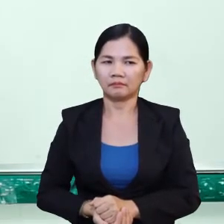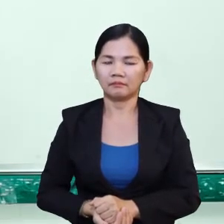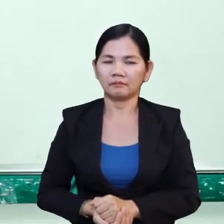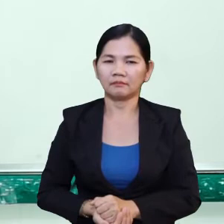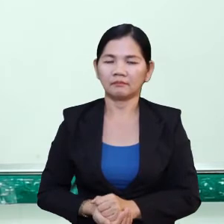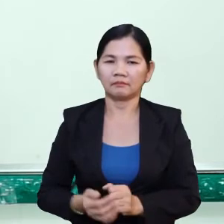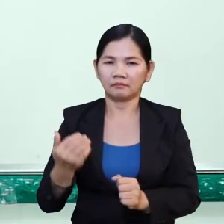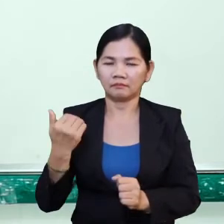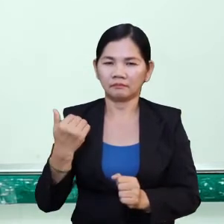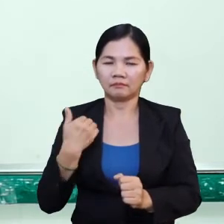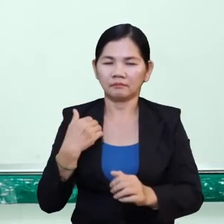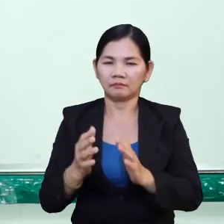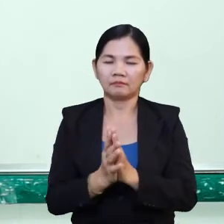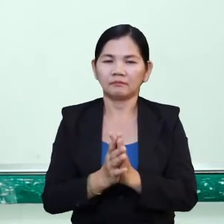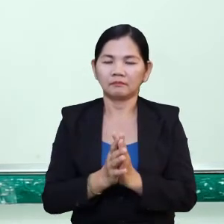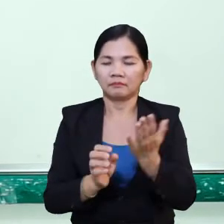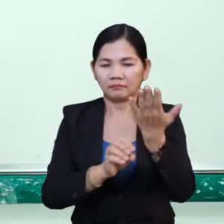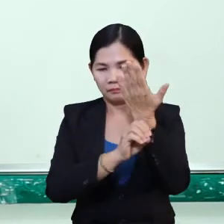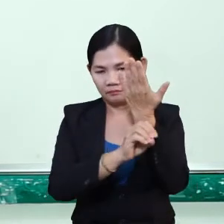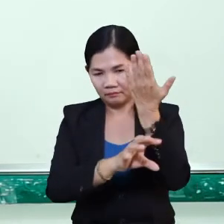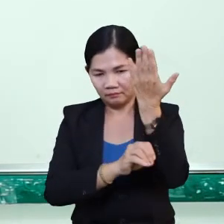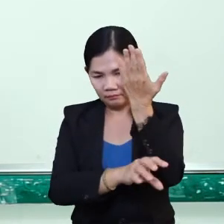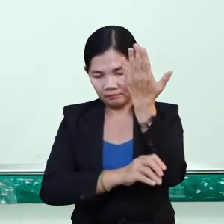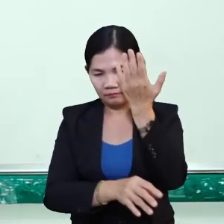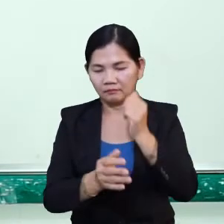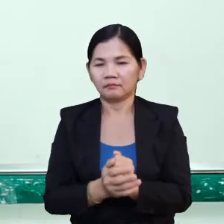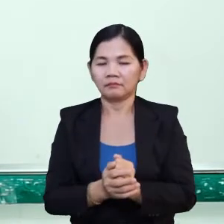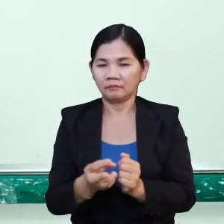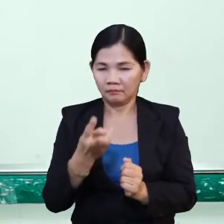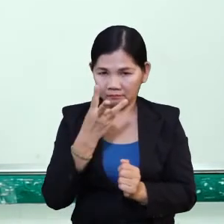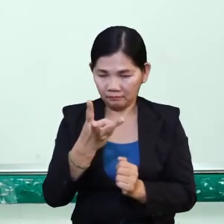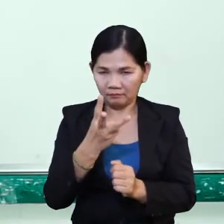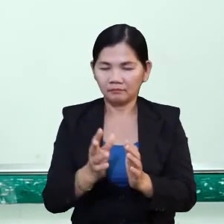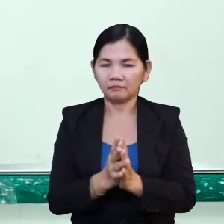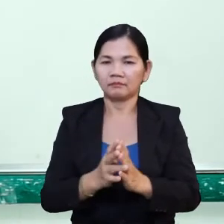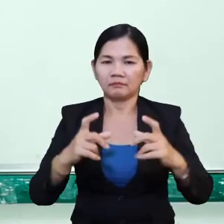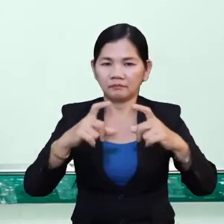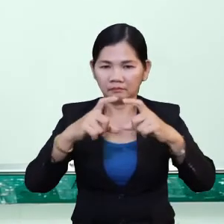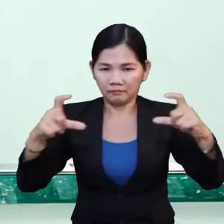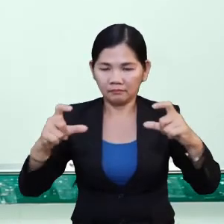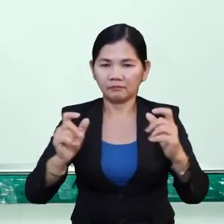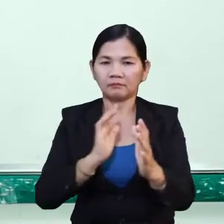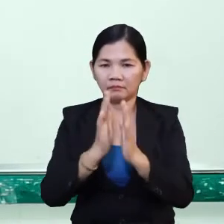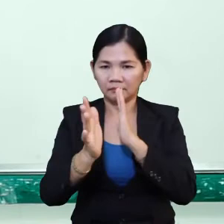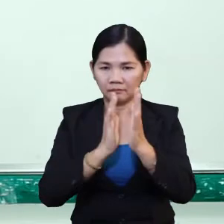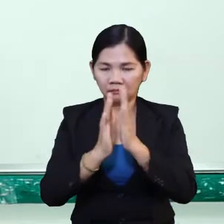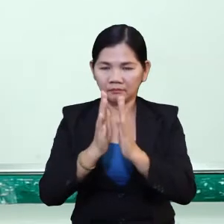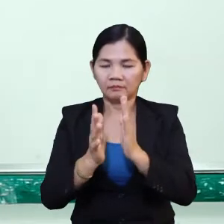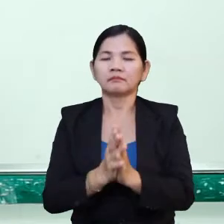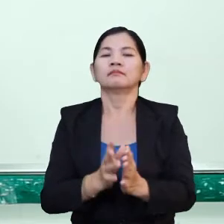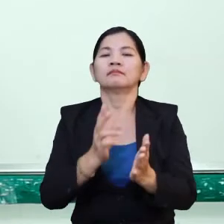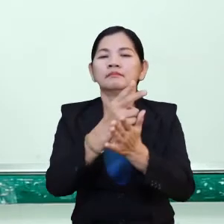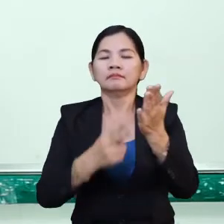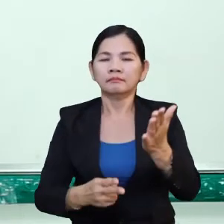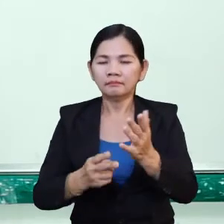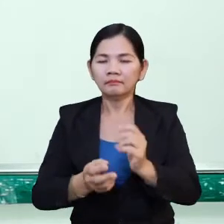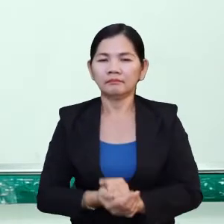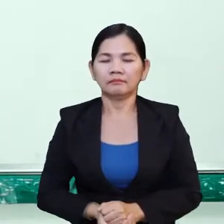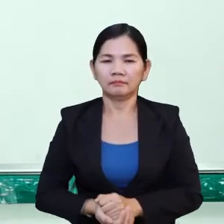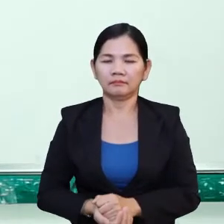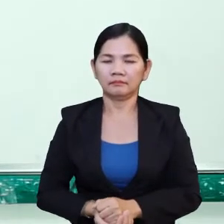មើលក្រៅពីភ្លើងសញ្ញាចរាចរណ៍ទាំង3ហ្នឹងតើមានស្លាកសញ្ញាចរាចរណ៍អ្វី